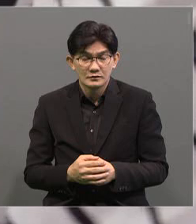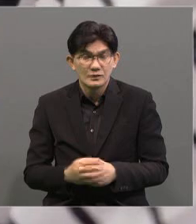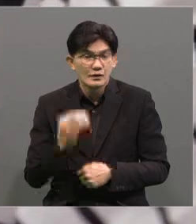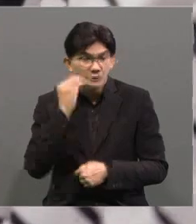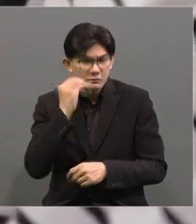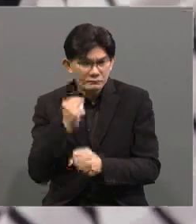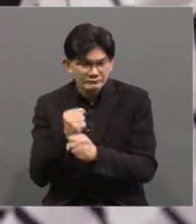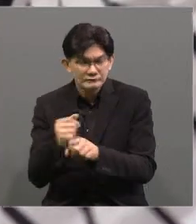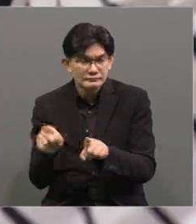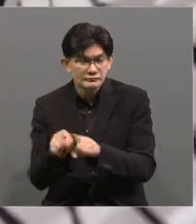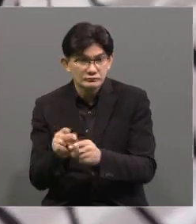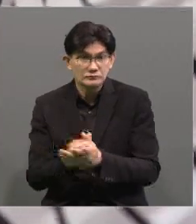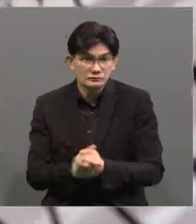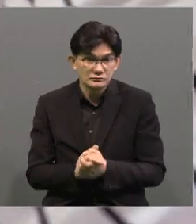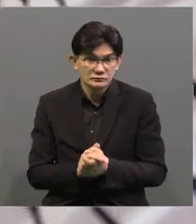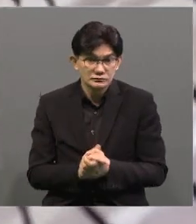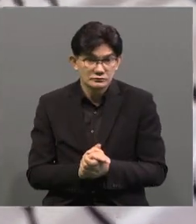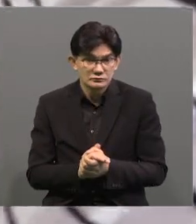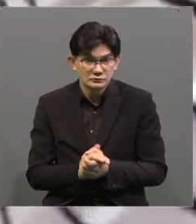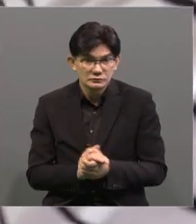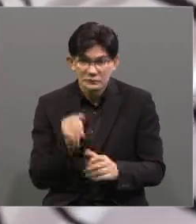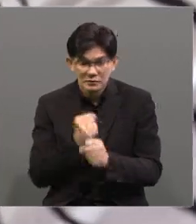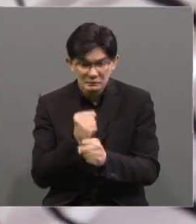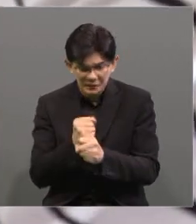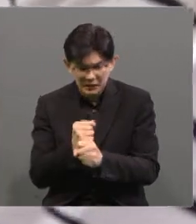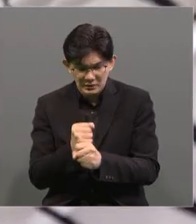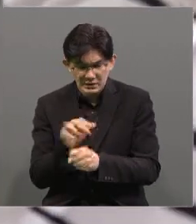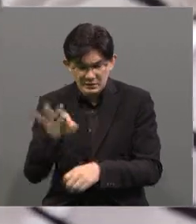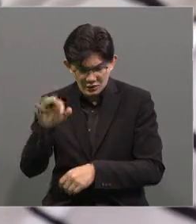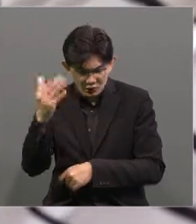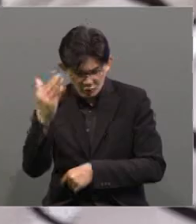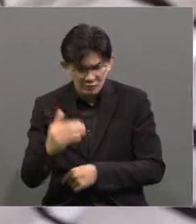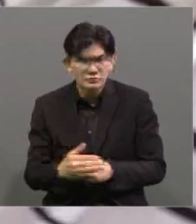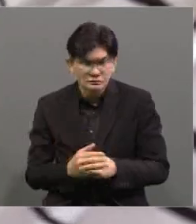งานเนาะเลือกงานบ้านเราอ่ะจะเลือกงานก่อนที่บ้าน